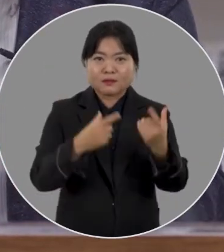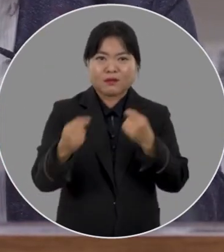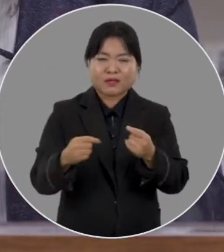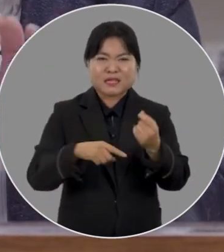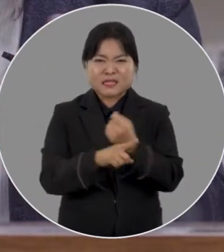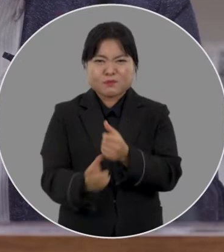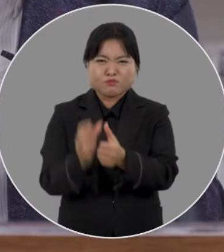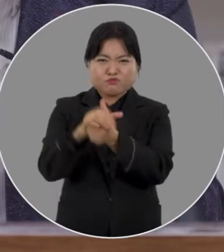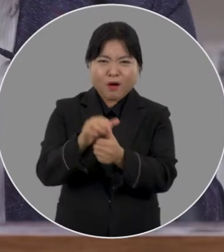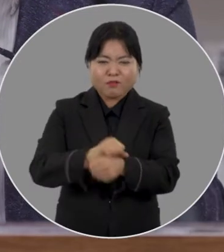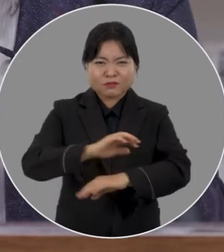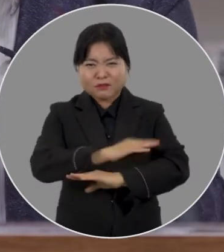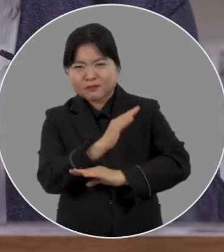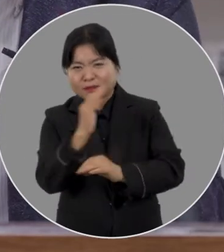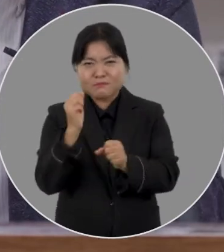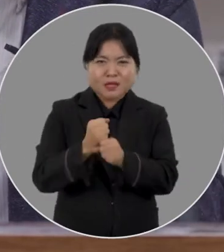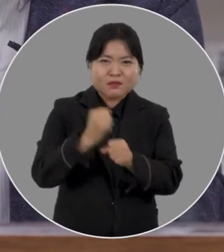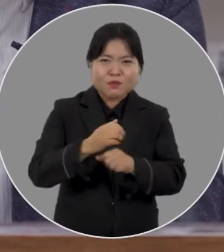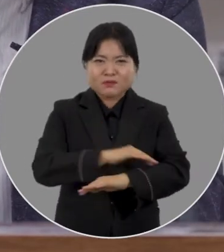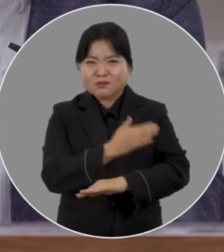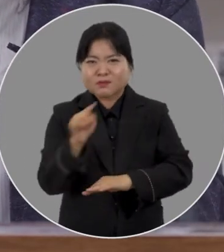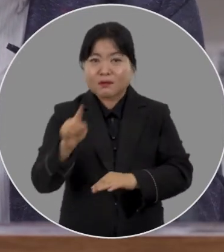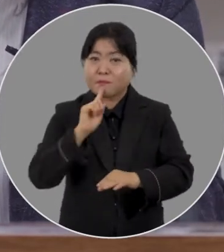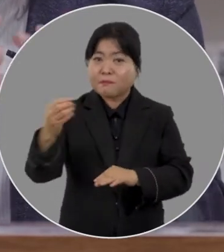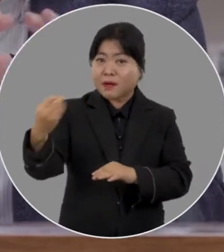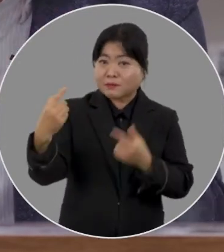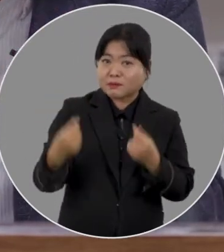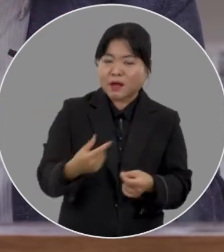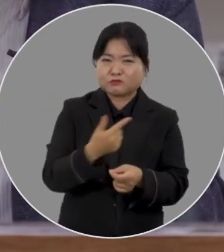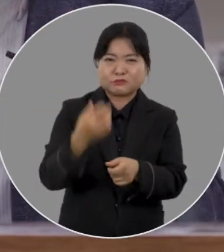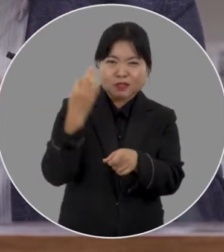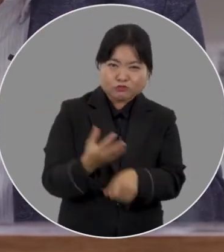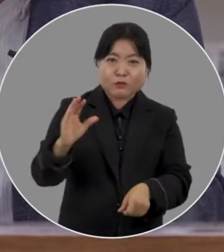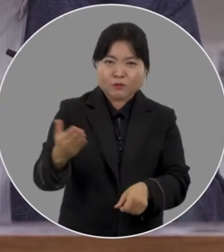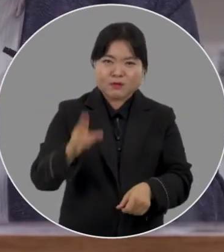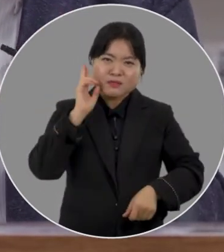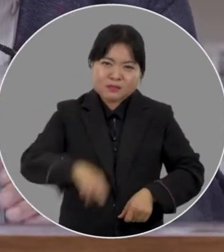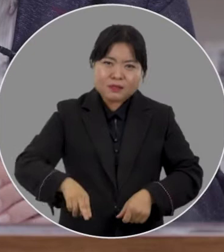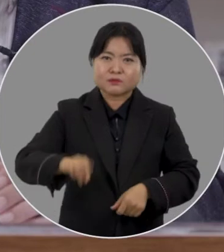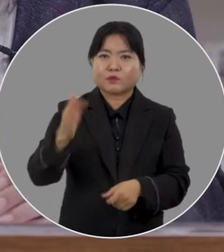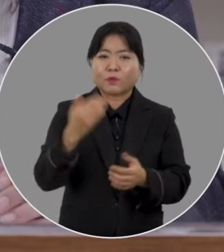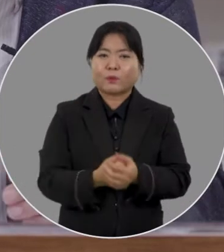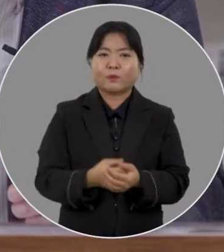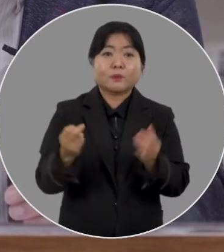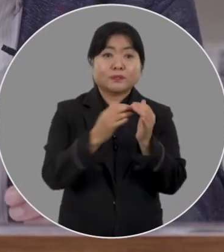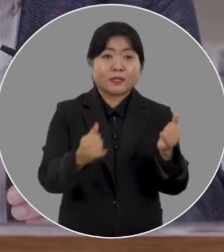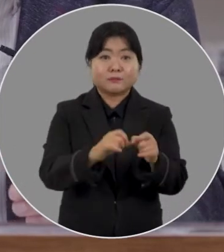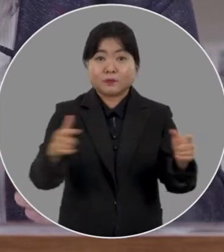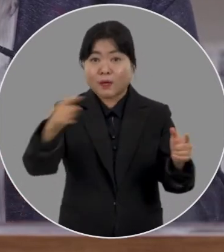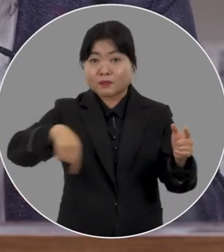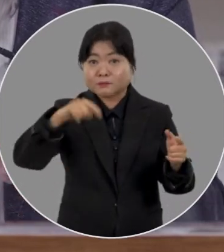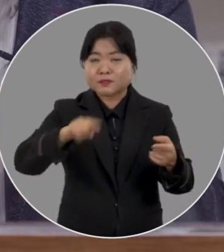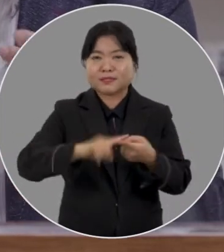의미를 부여하고 서사를 만들고 그 서사도 말씀하신 것처럼 아주 단순화되고 극단적인 것이고 또 사람들로